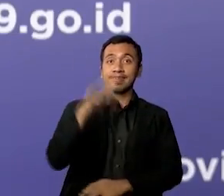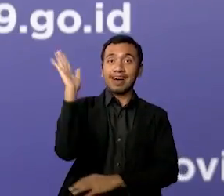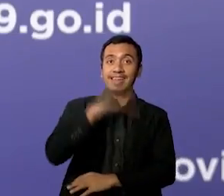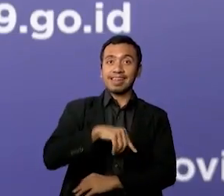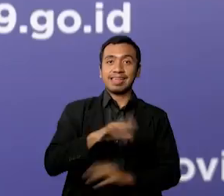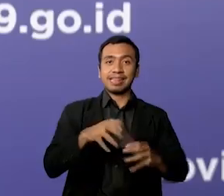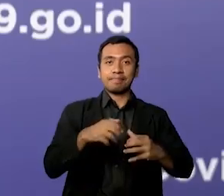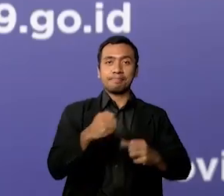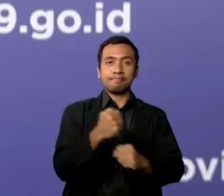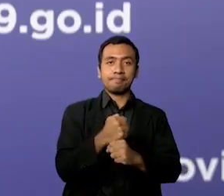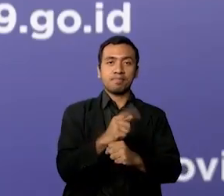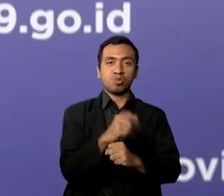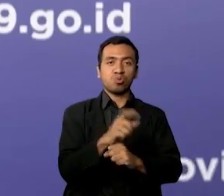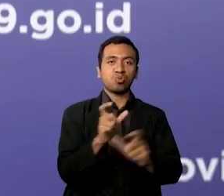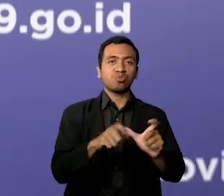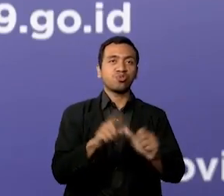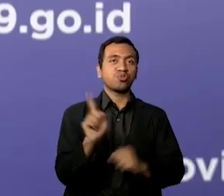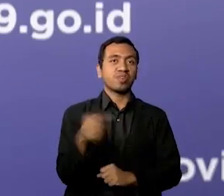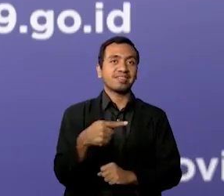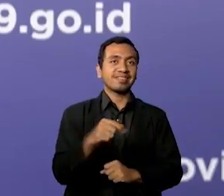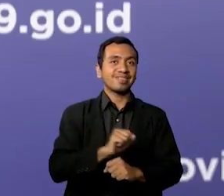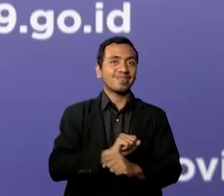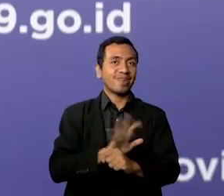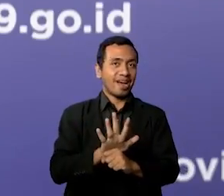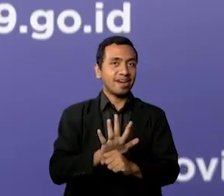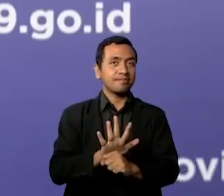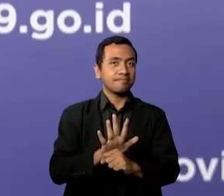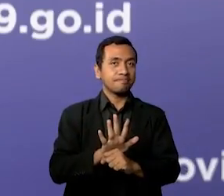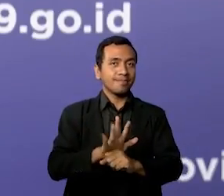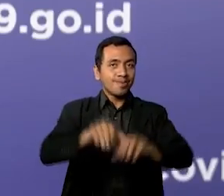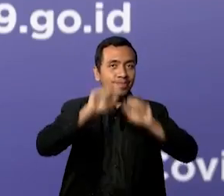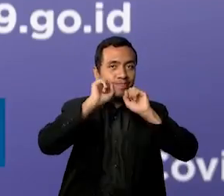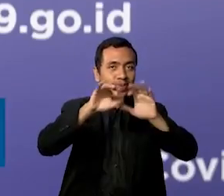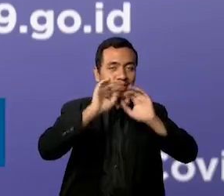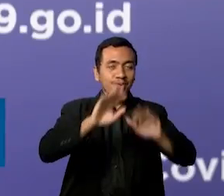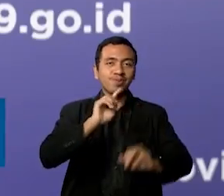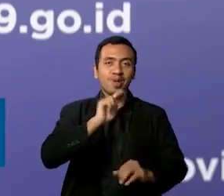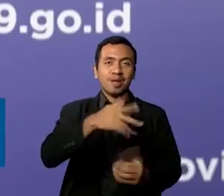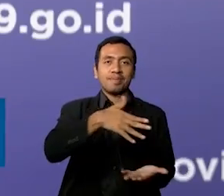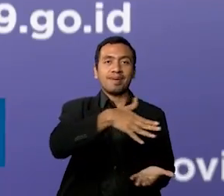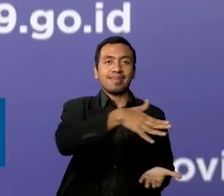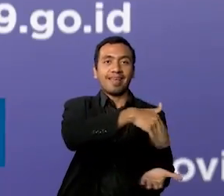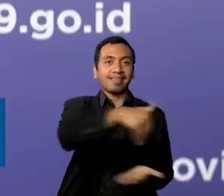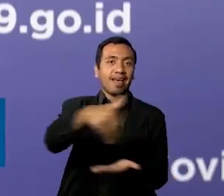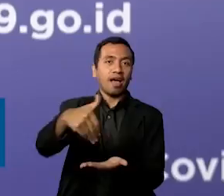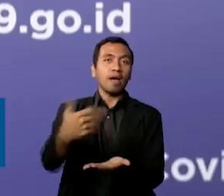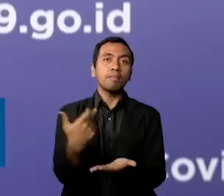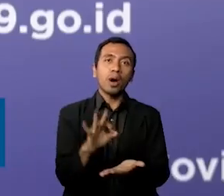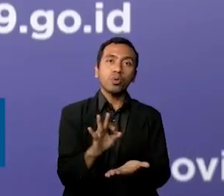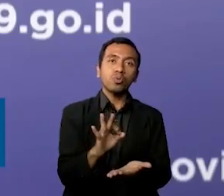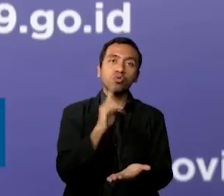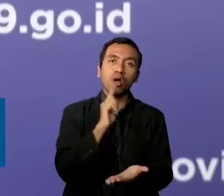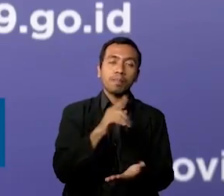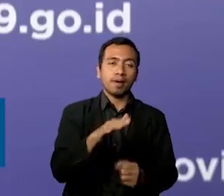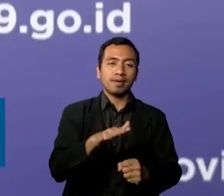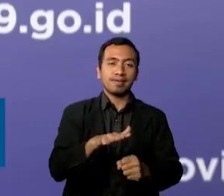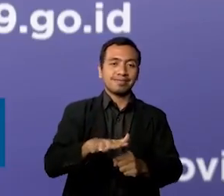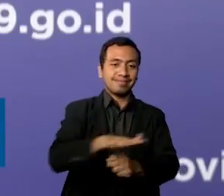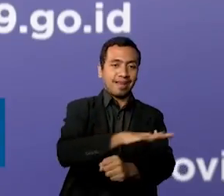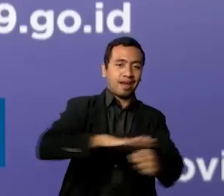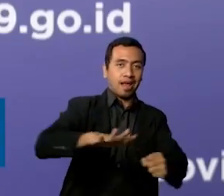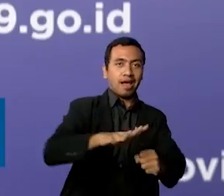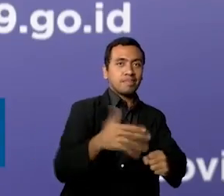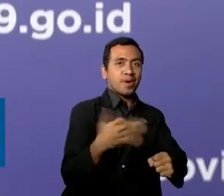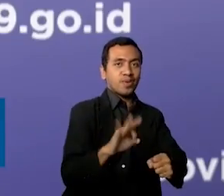Tugas Percepatan Penanganan COVID-19 akan menyampaikan beberapa update terkait dengan analisa zonasi risiko daerah